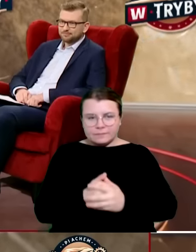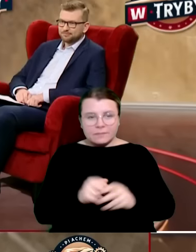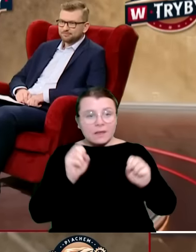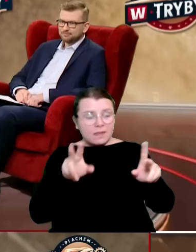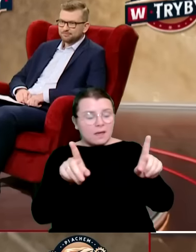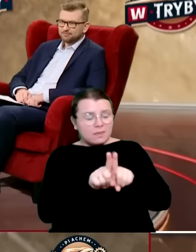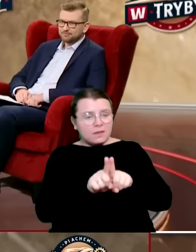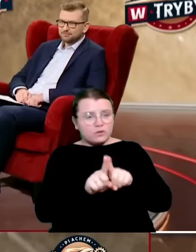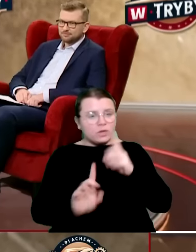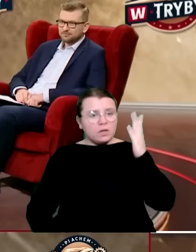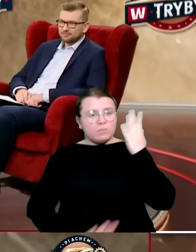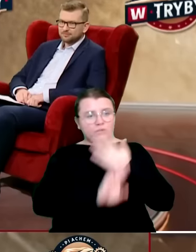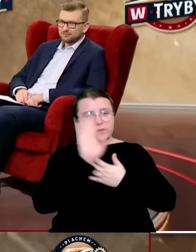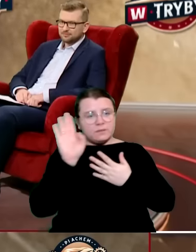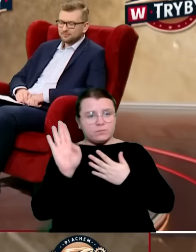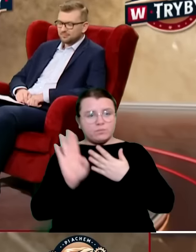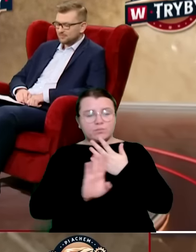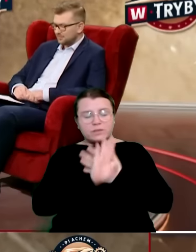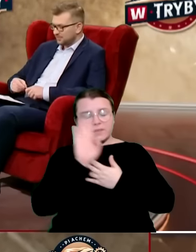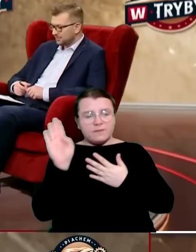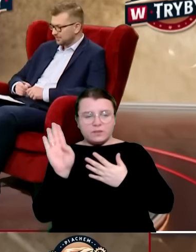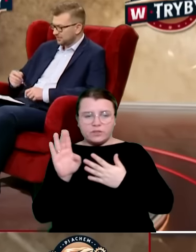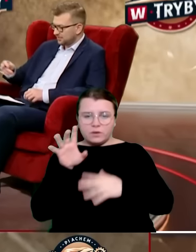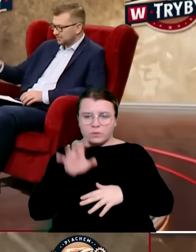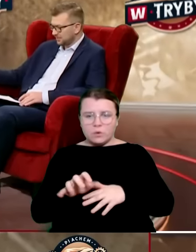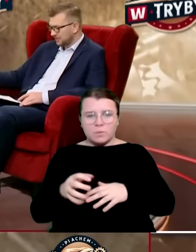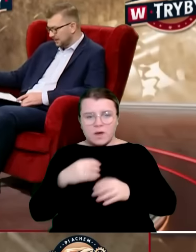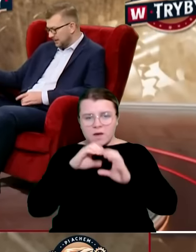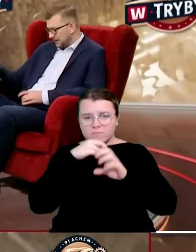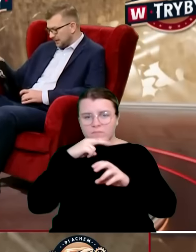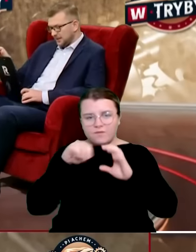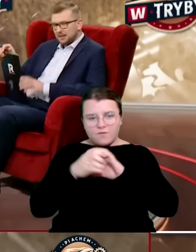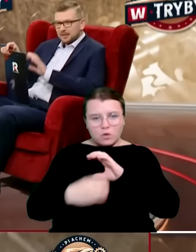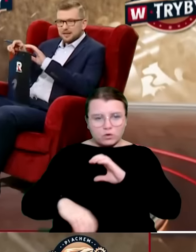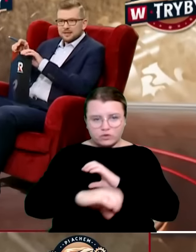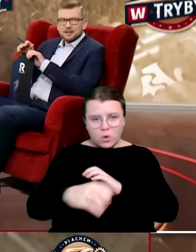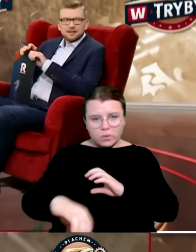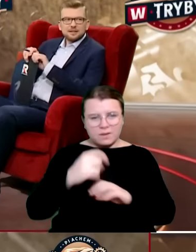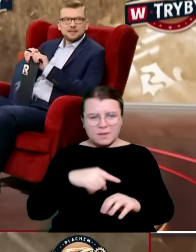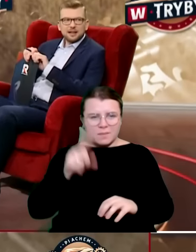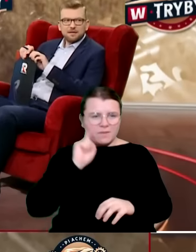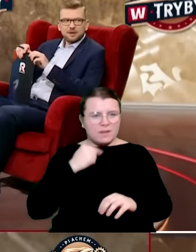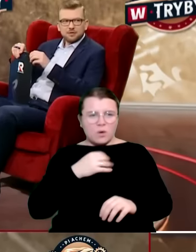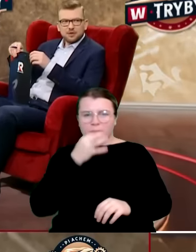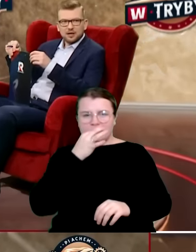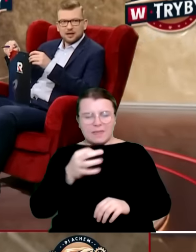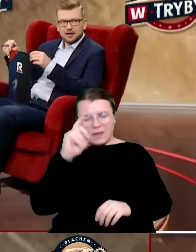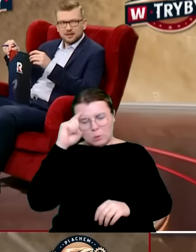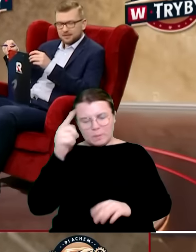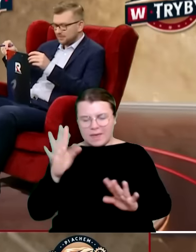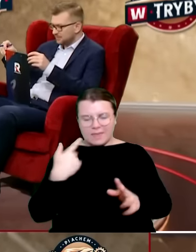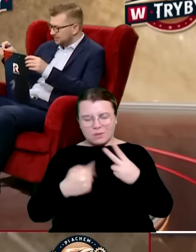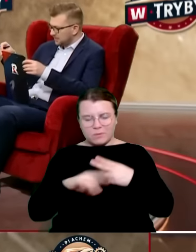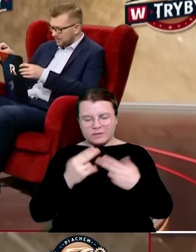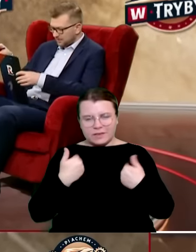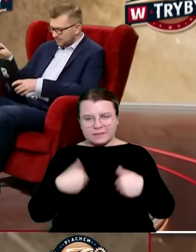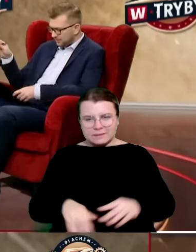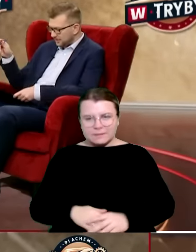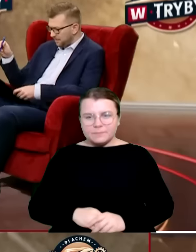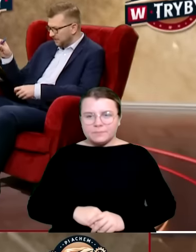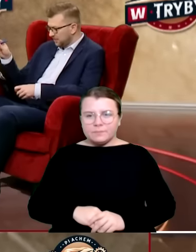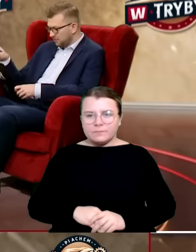wodociągowej, kiedy idzie duża woda, co byś robił? No? No, to było głupie pytanie, nie oczekuję odpowiedzi. Zalewał, ale